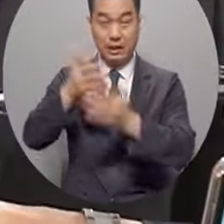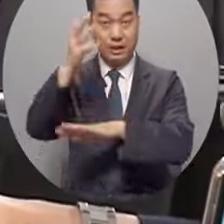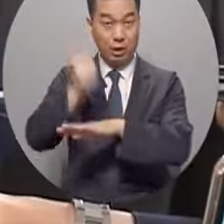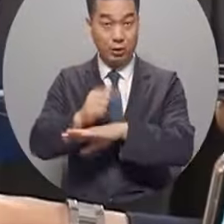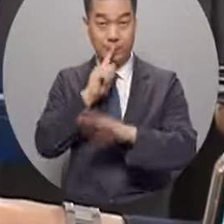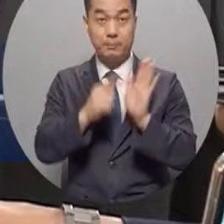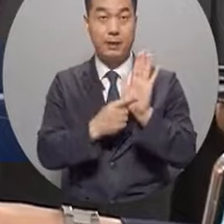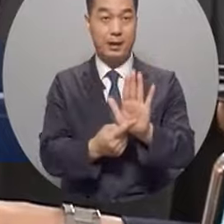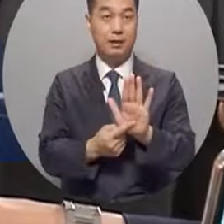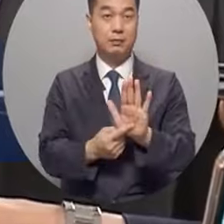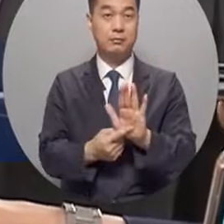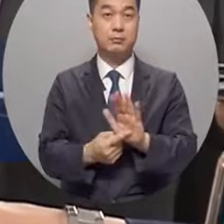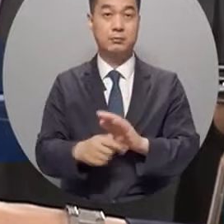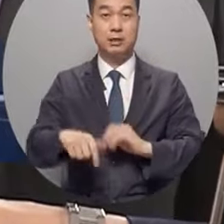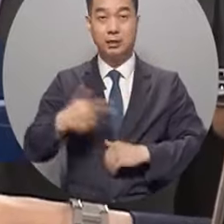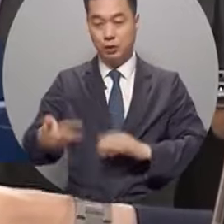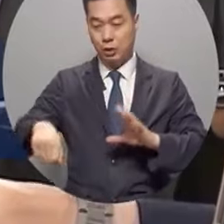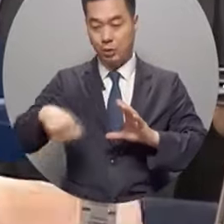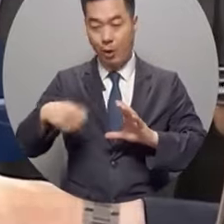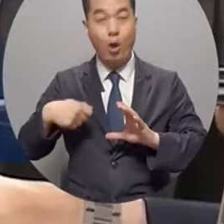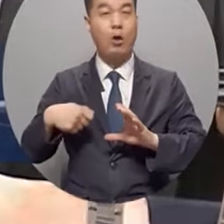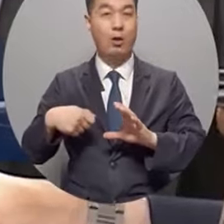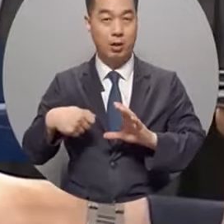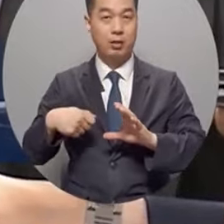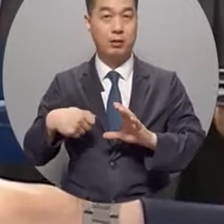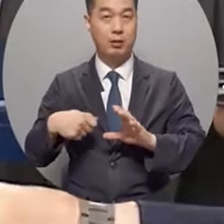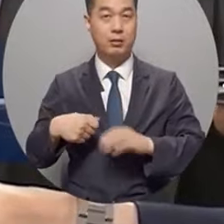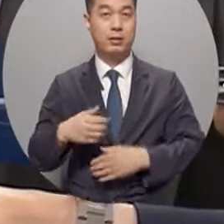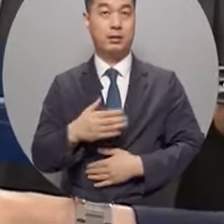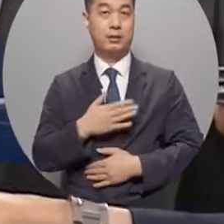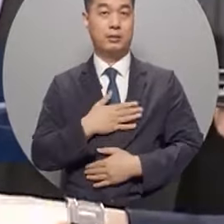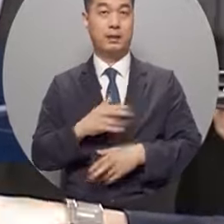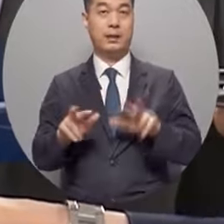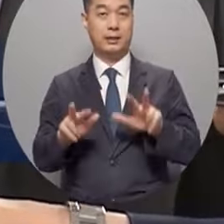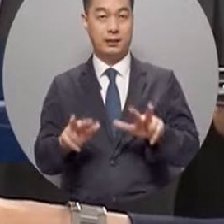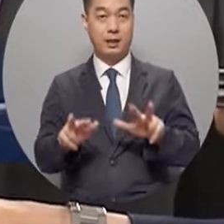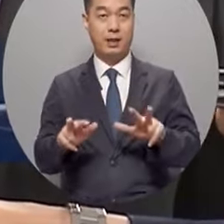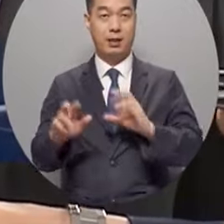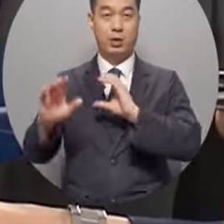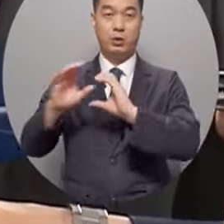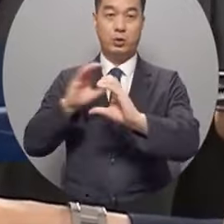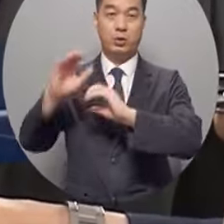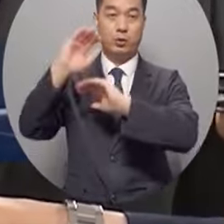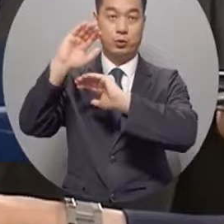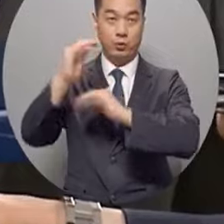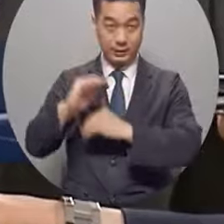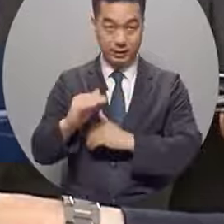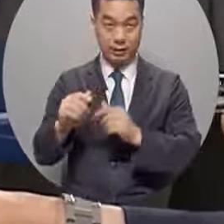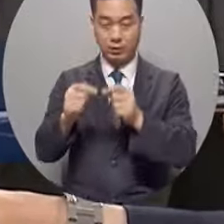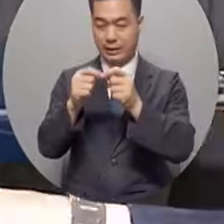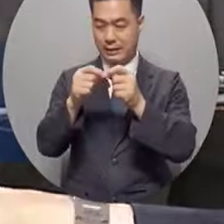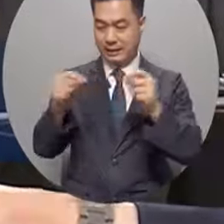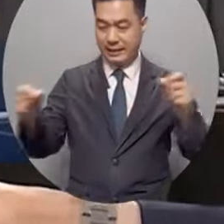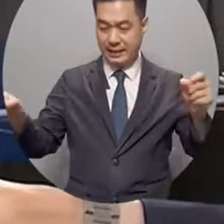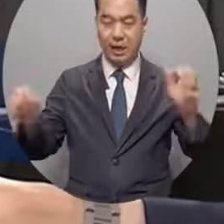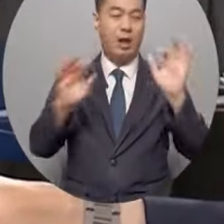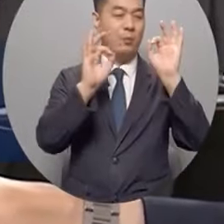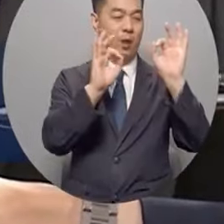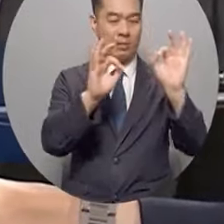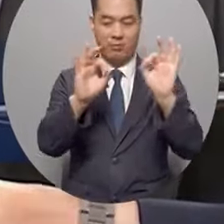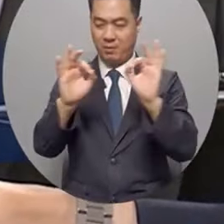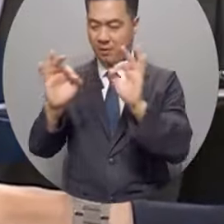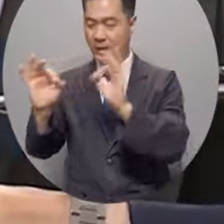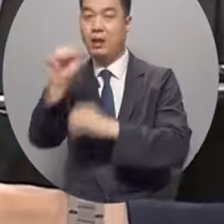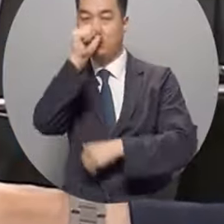찬의를 저녁을 먹은 거 아닐까요 제가 제가 이게 소통의 과정이라고 길게 봐 주시면